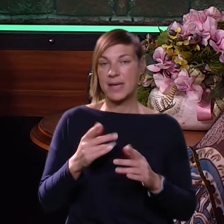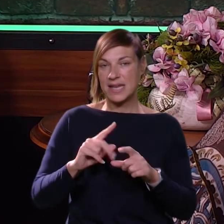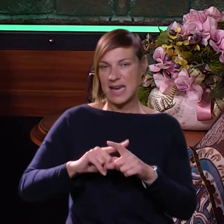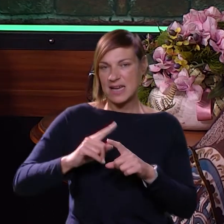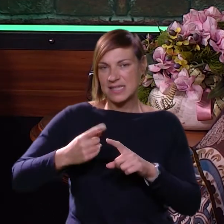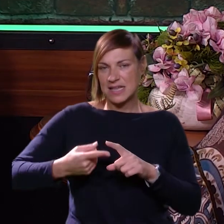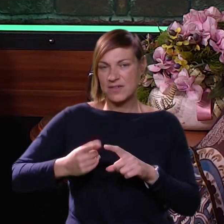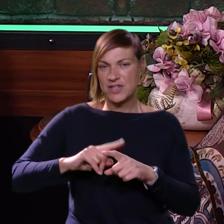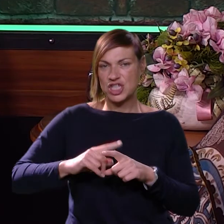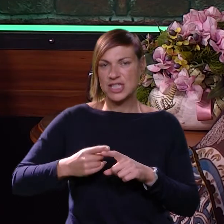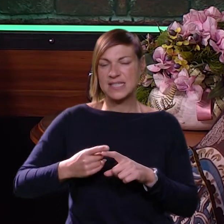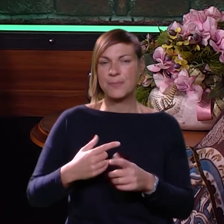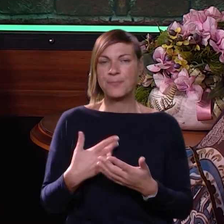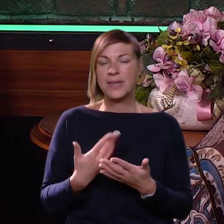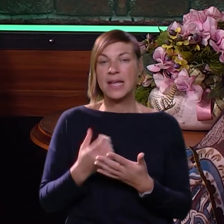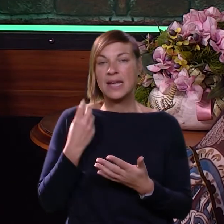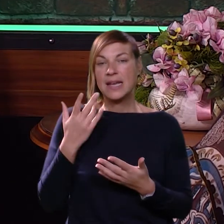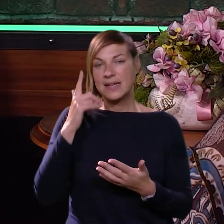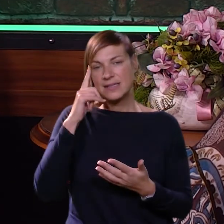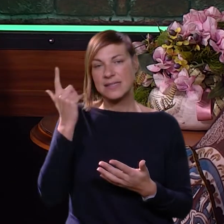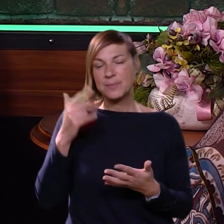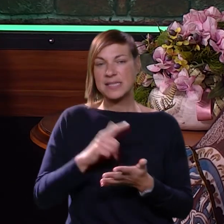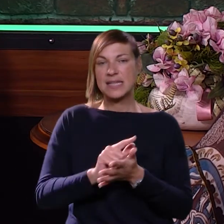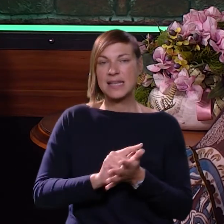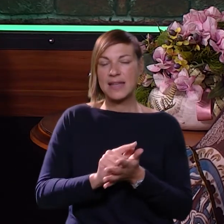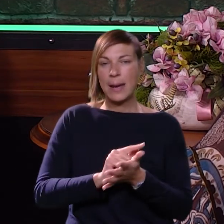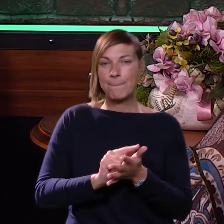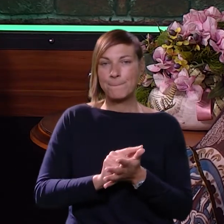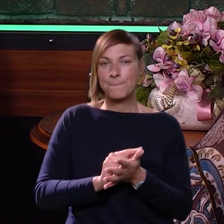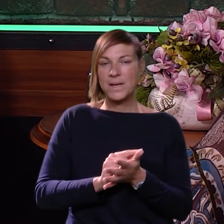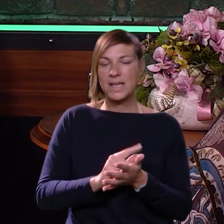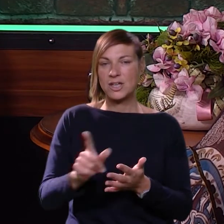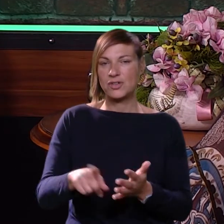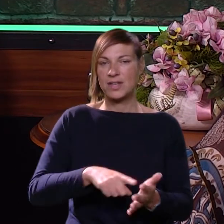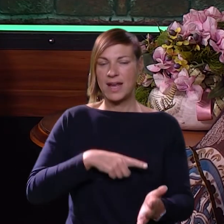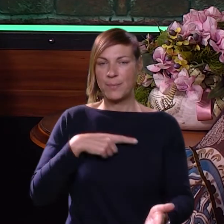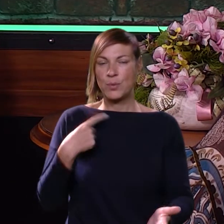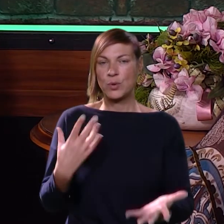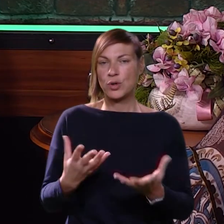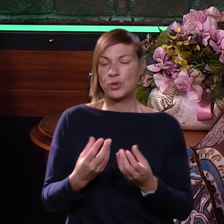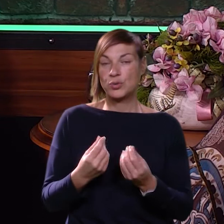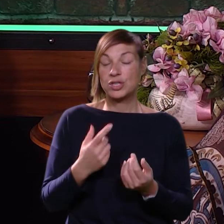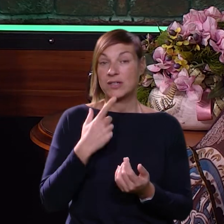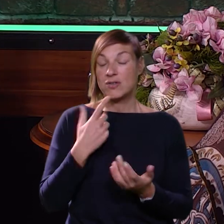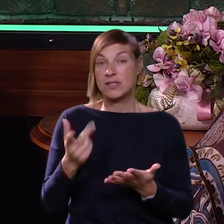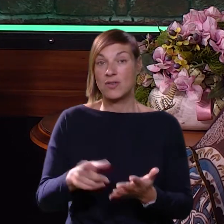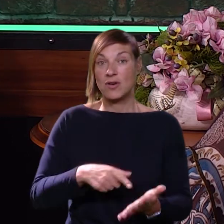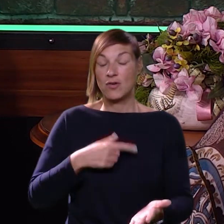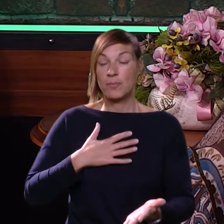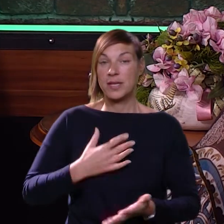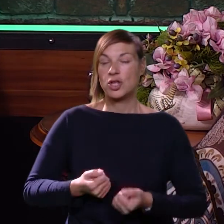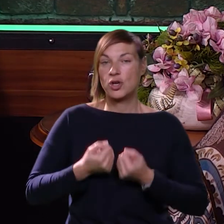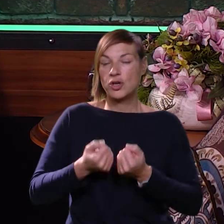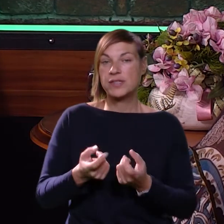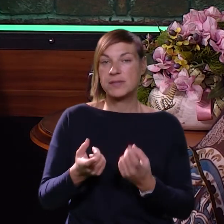meni je narasla kvržica. Nekad sam mislila da taj period traje puno duže i da ko zna koliko mi